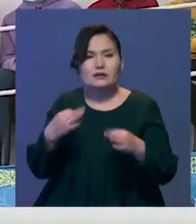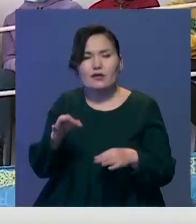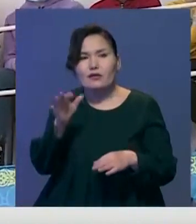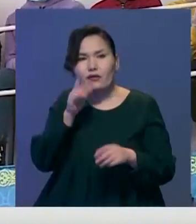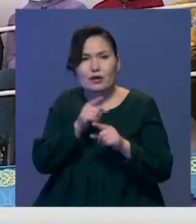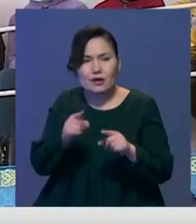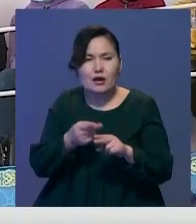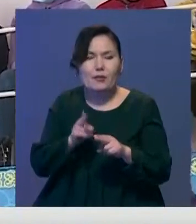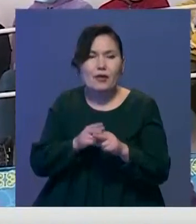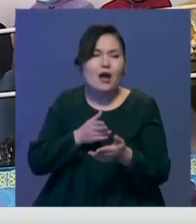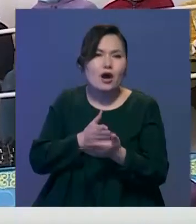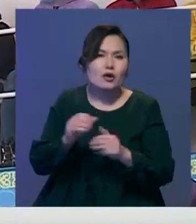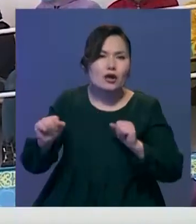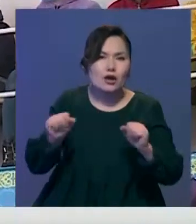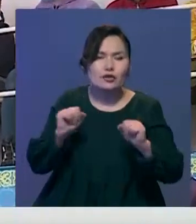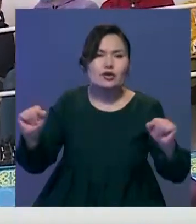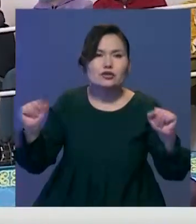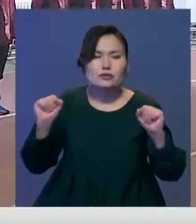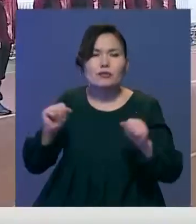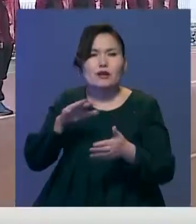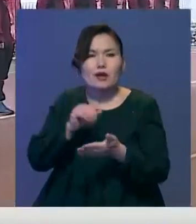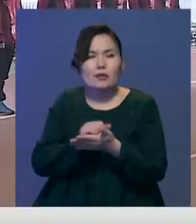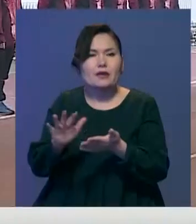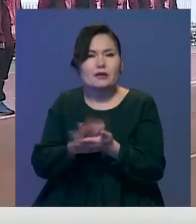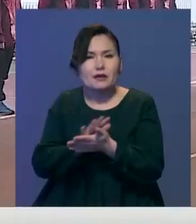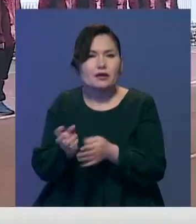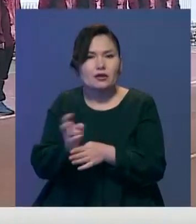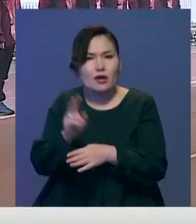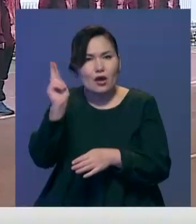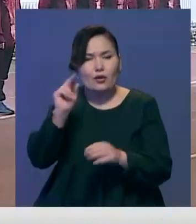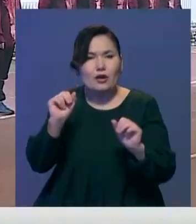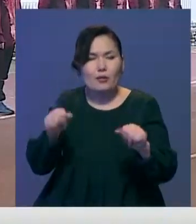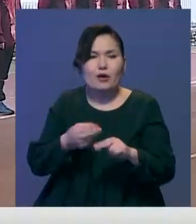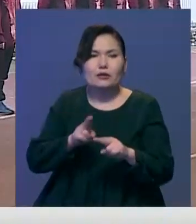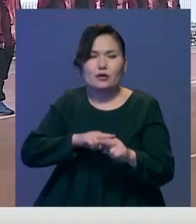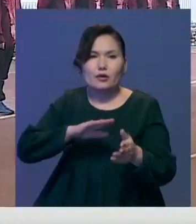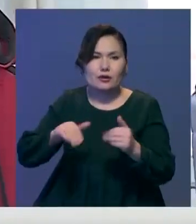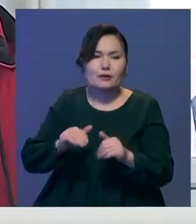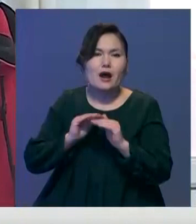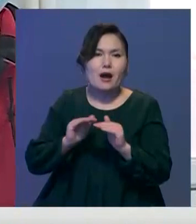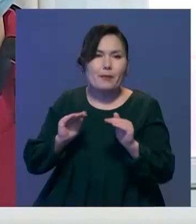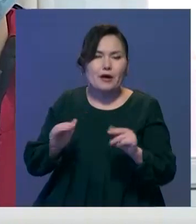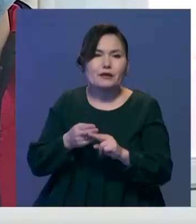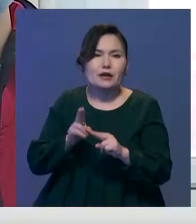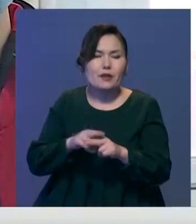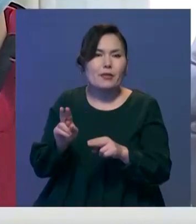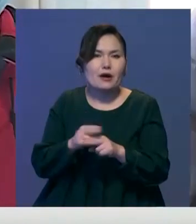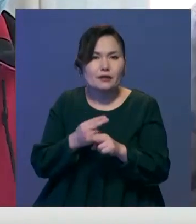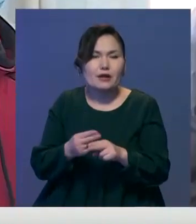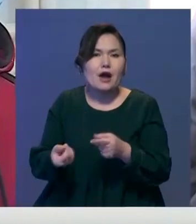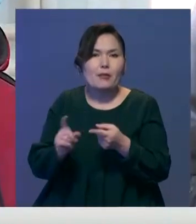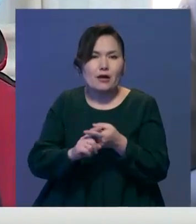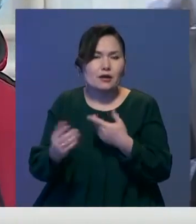кешенге келіп, жүзу, жүгіру сынды спорт түрлерімен тегін айналыса алады. Ал ұйымдастырушылар бұдан кейінде балалар ауылының тәрбиеленушілерімен